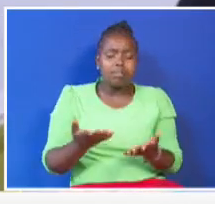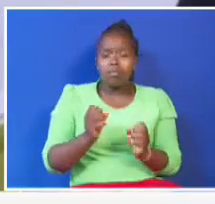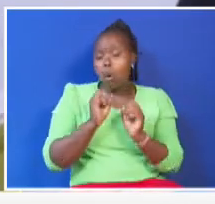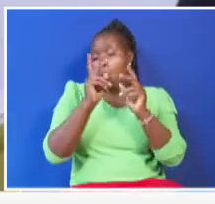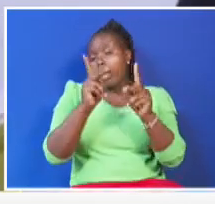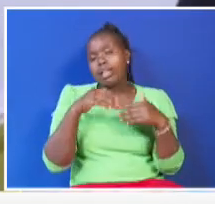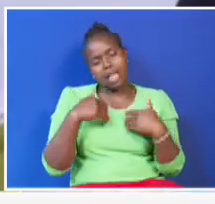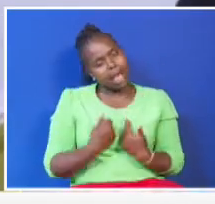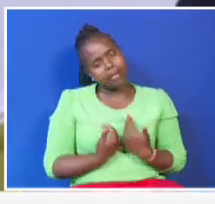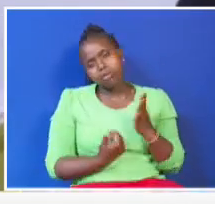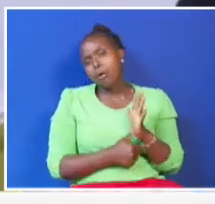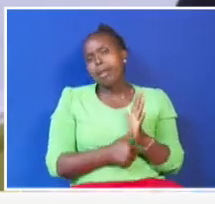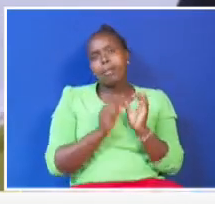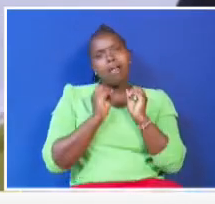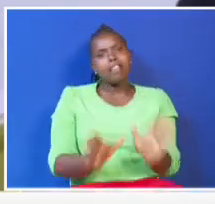Sawa choka,